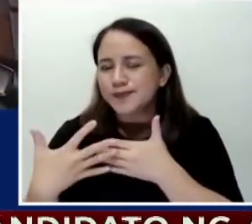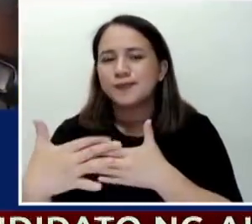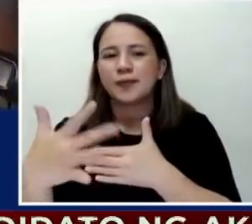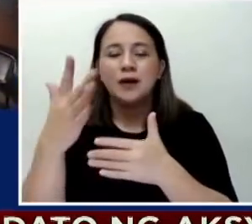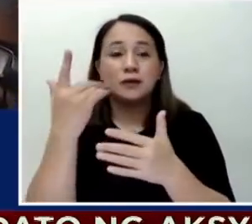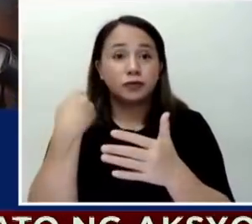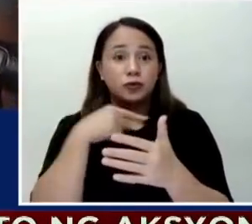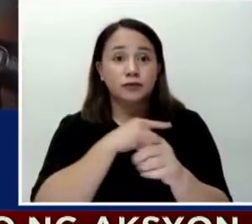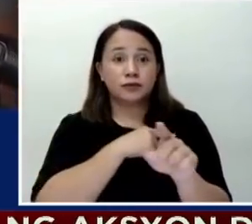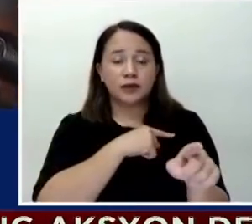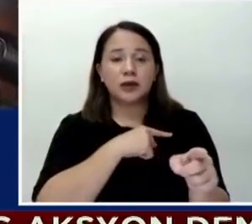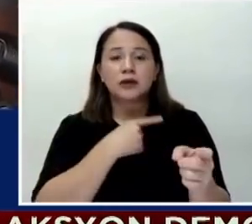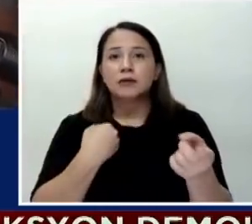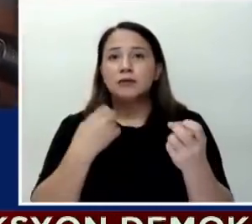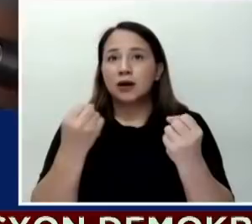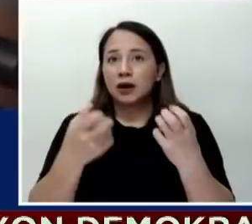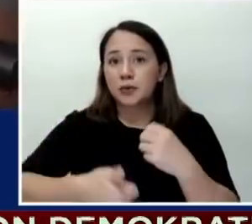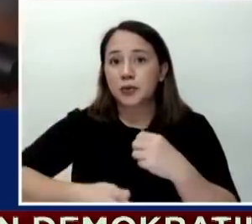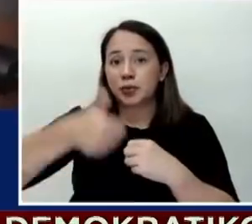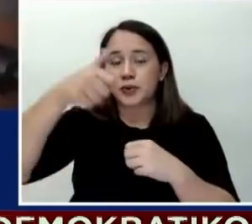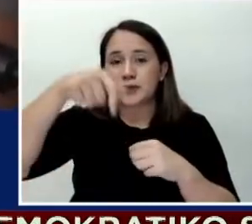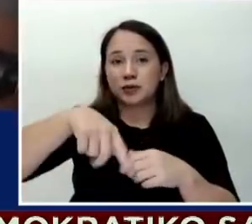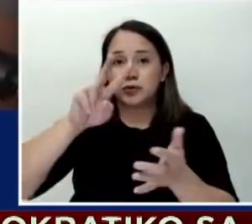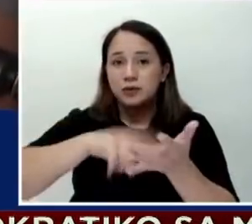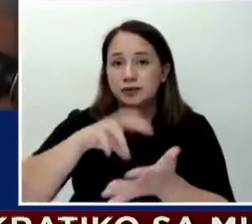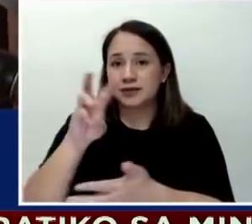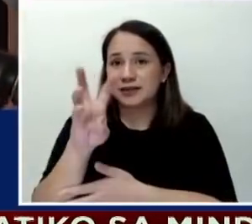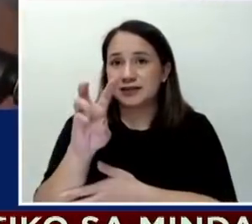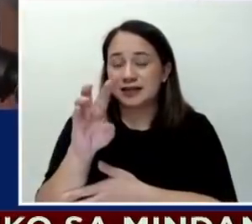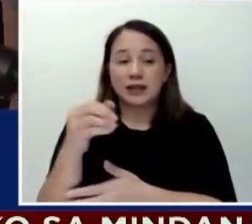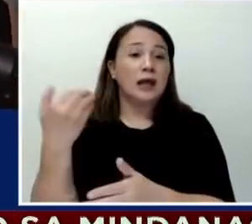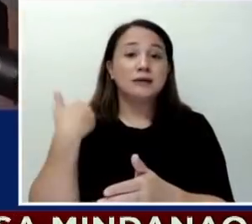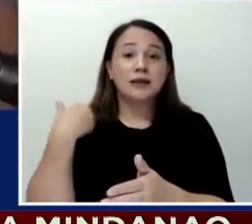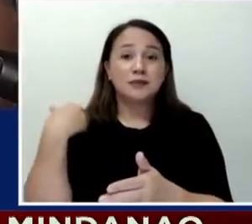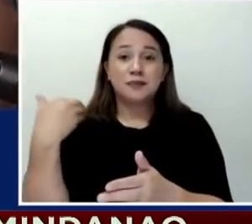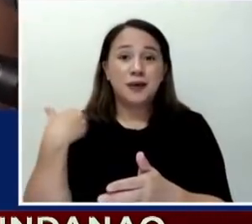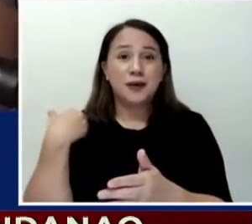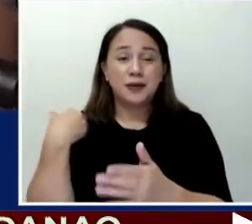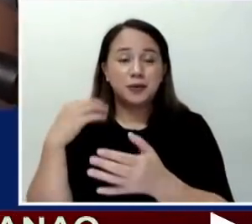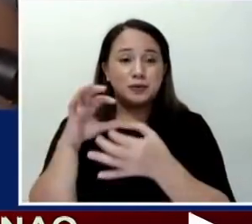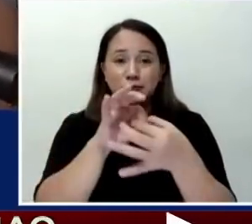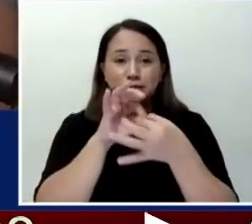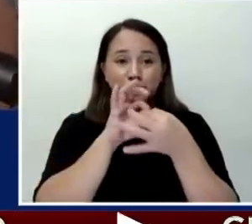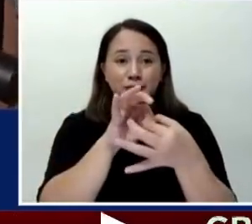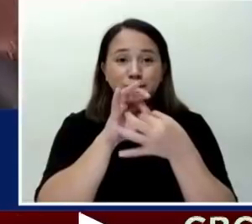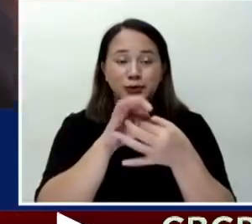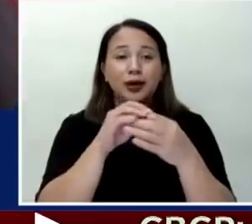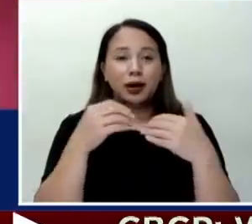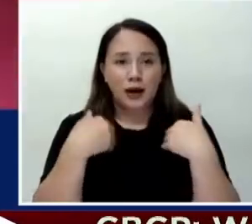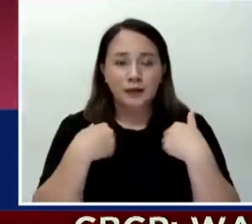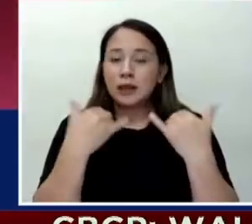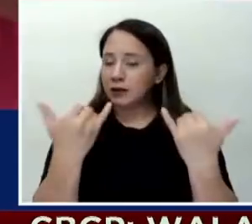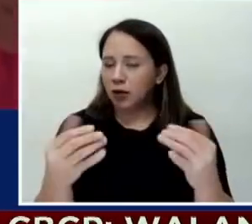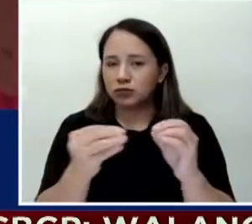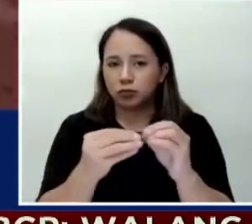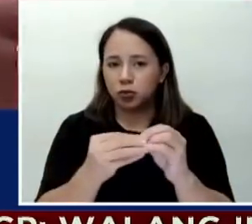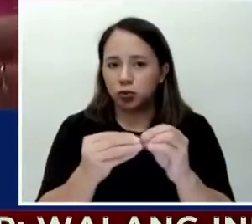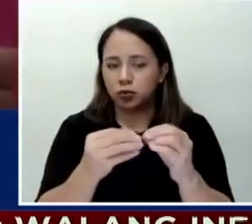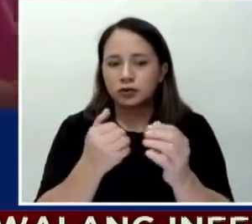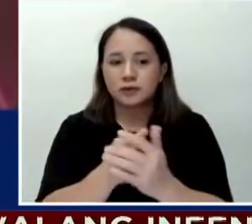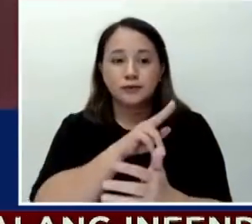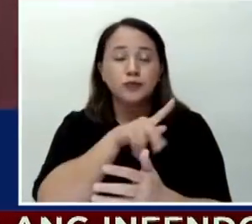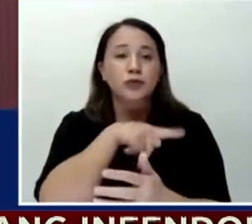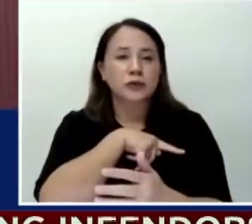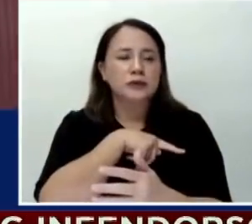kung marami ako na ipanalo dito in 2016 na wala pa akong relationships na nabubuo, lalo ngayon. Personal na nakita ni